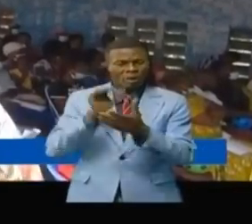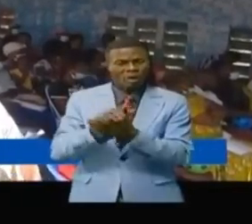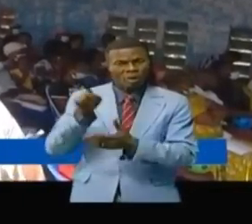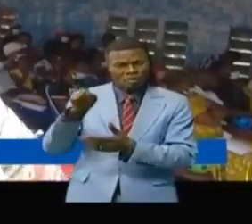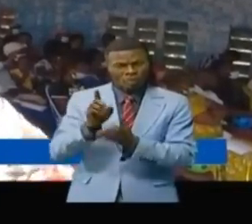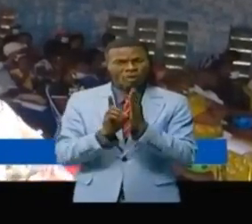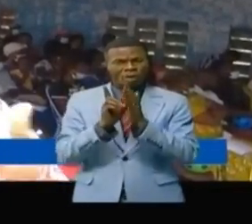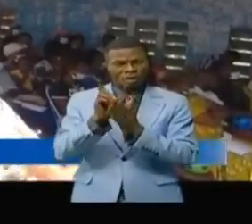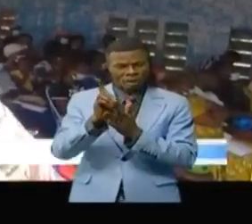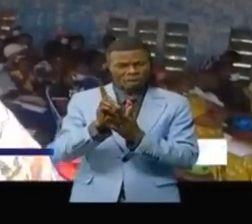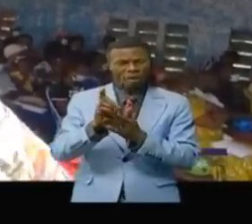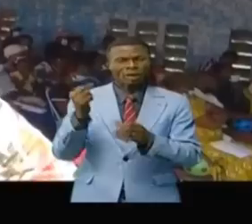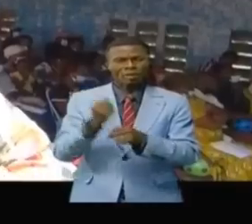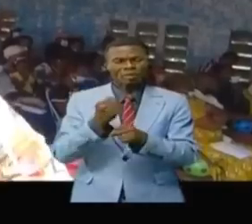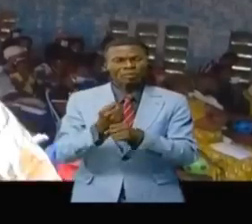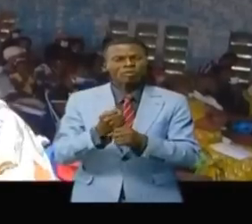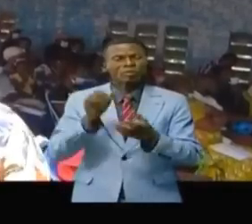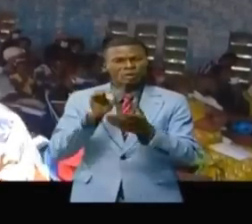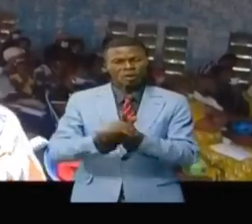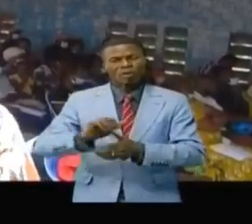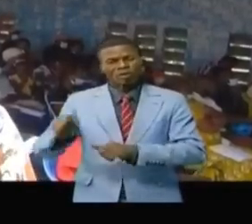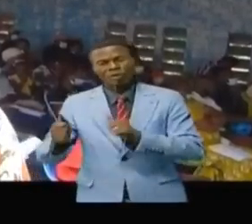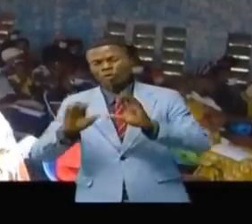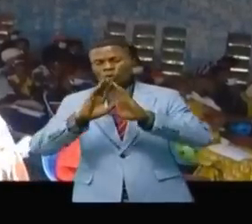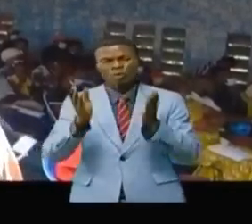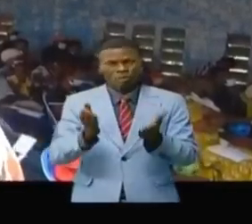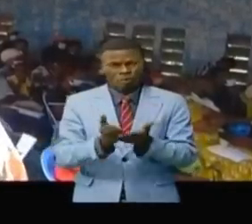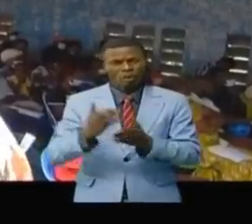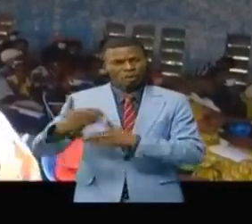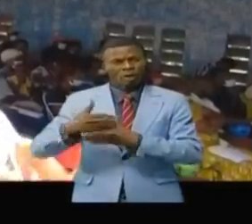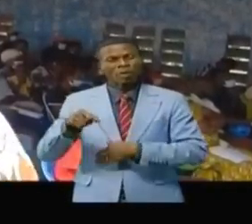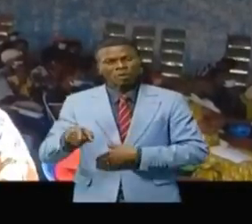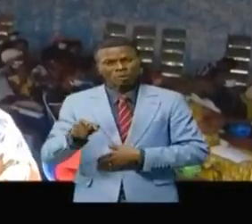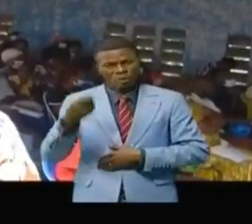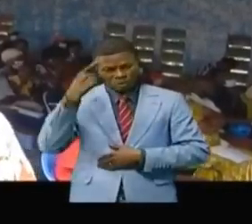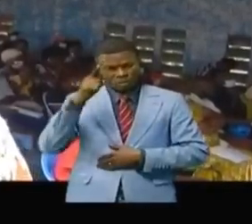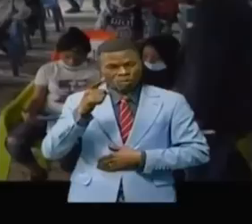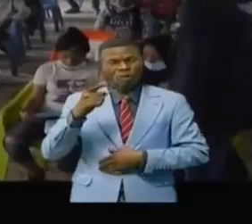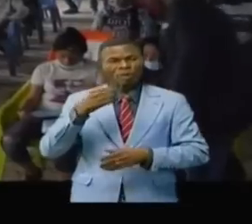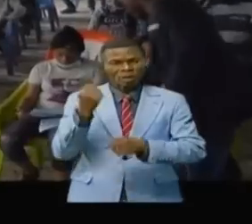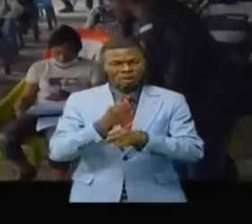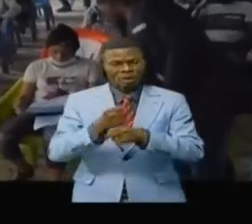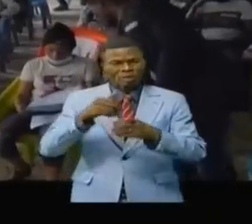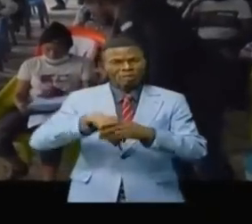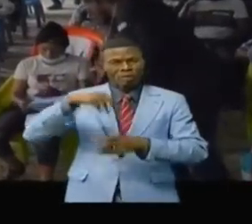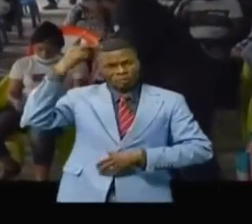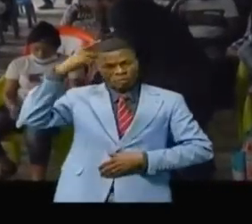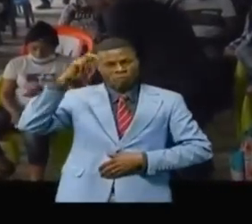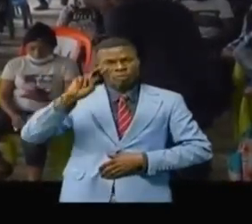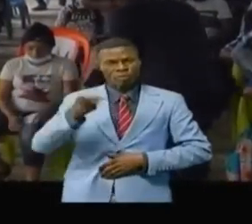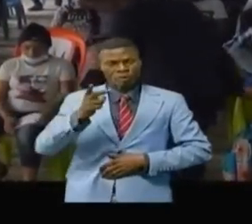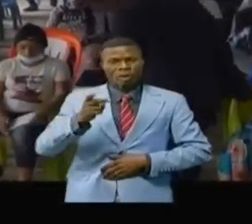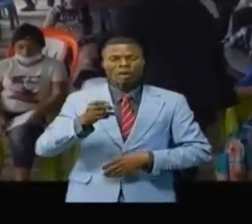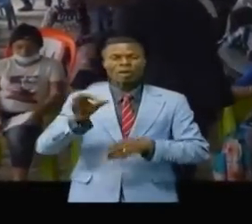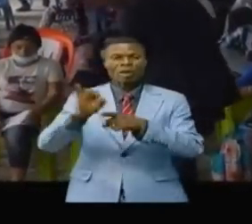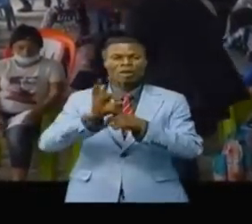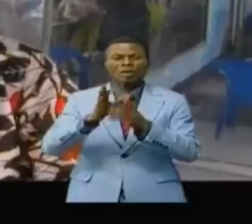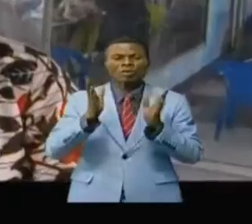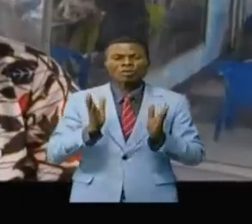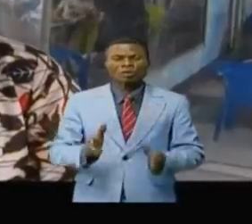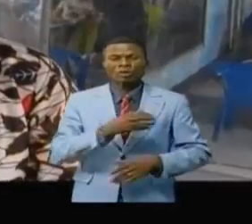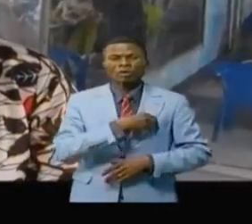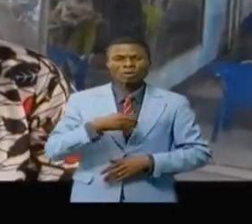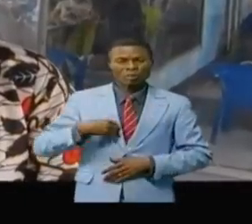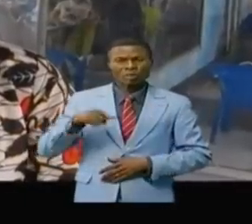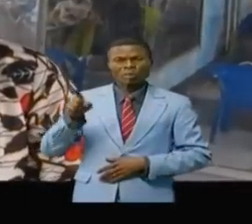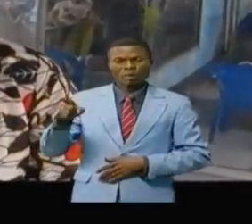femme puisse, ou même pas sa femme, mais aux femmes qui sont à ses côtés, puissent faire la politique. Pour la deuxième formatrice,